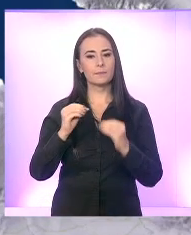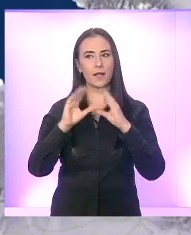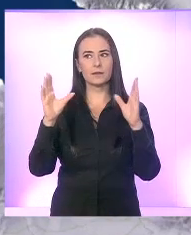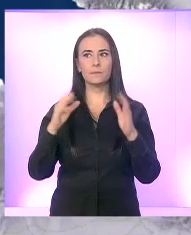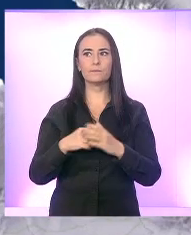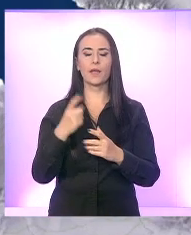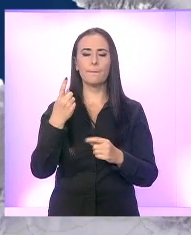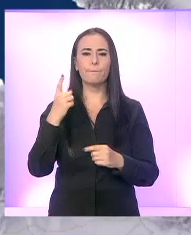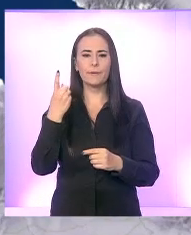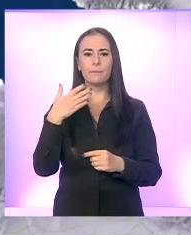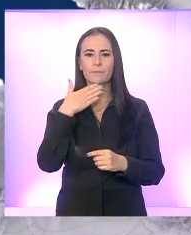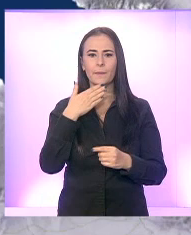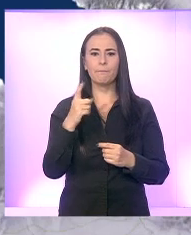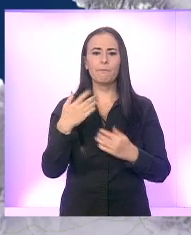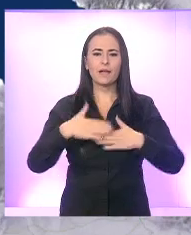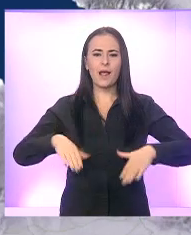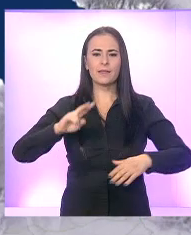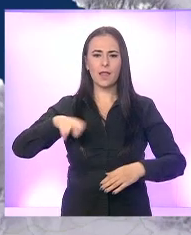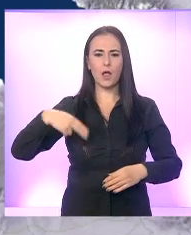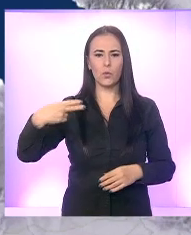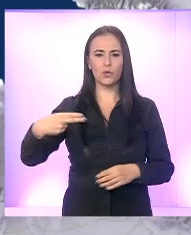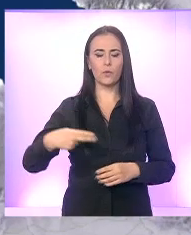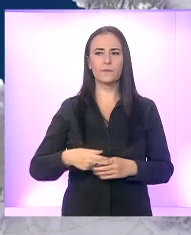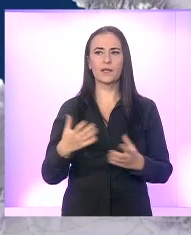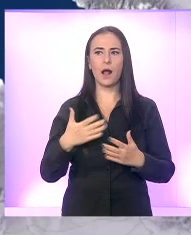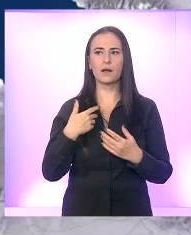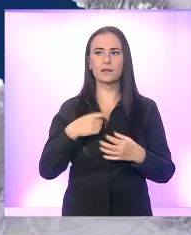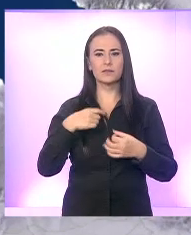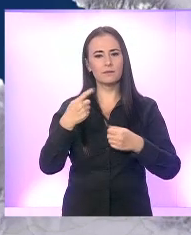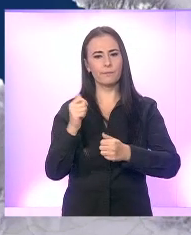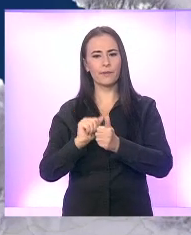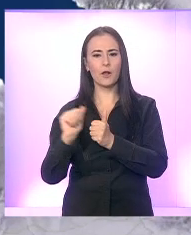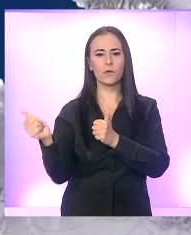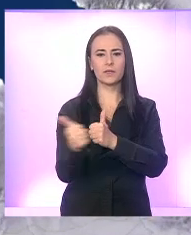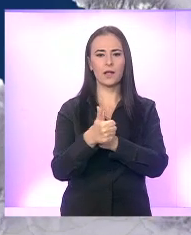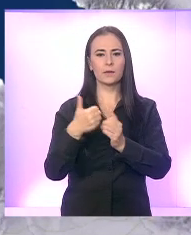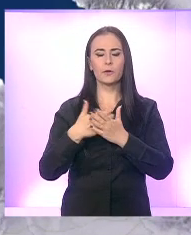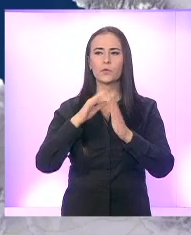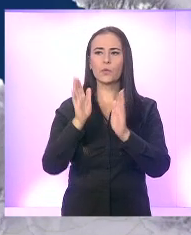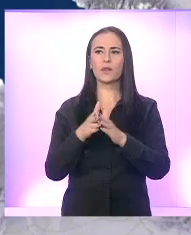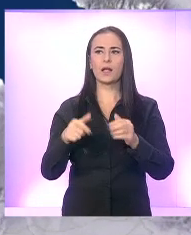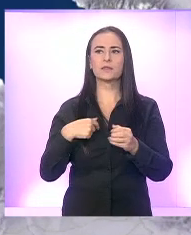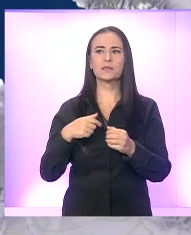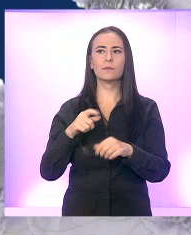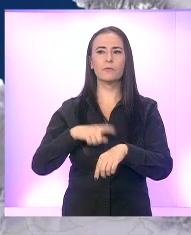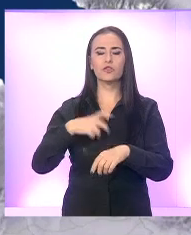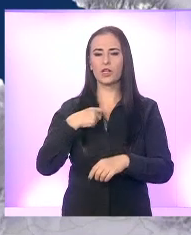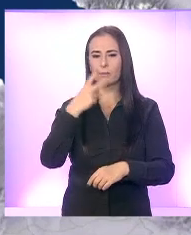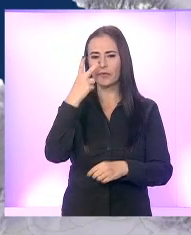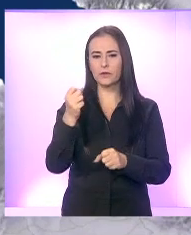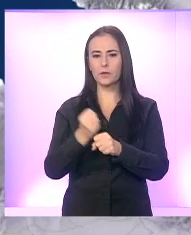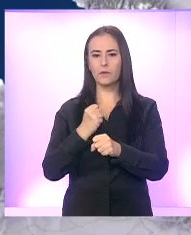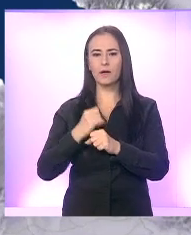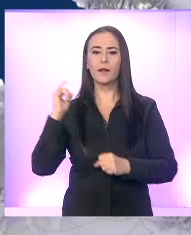3,5 miliarde de euro prin PNRR. Care ar fi prioritățile? Unde ar trebui să se investească în primul rând în ceea ce privește căile